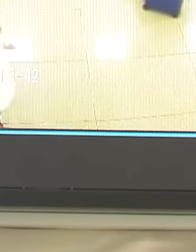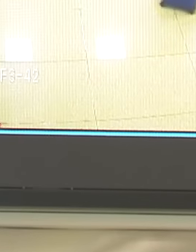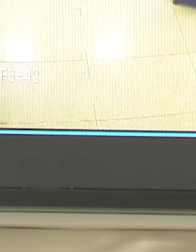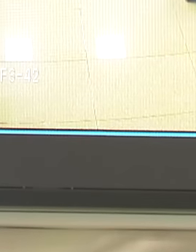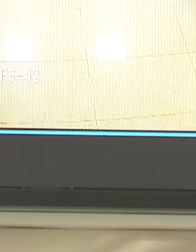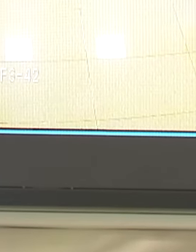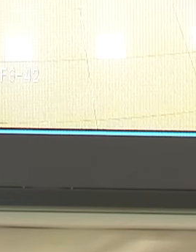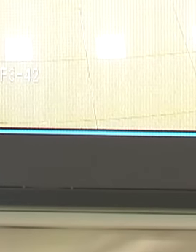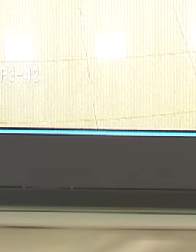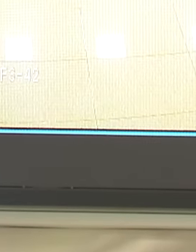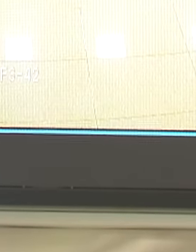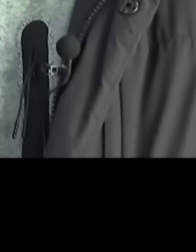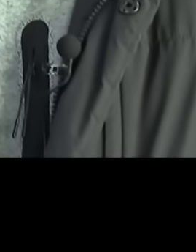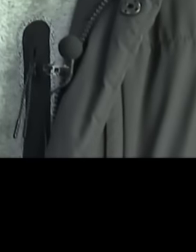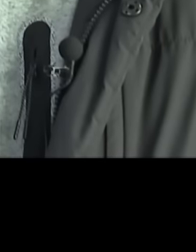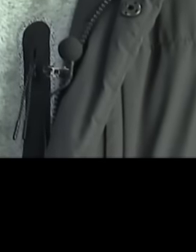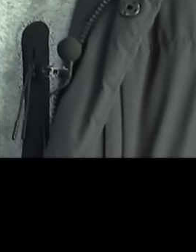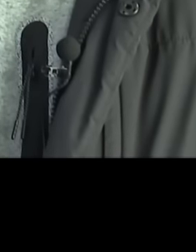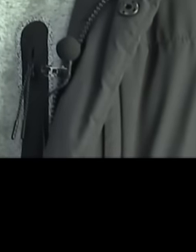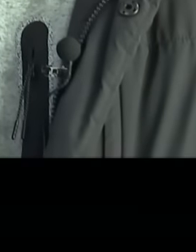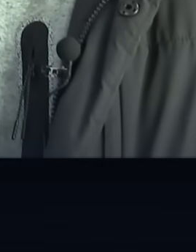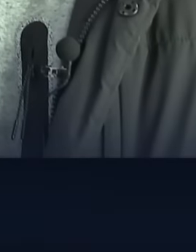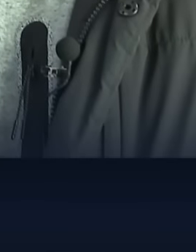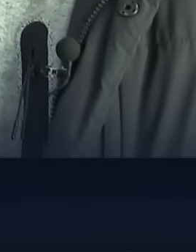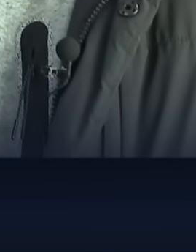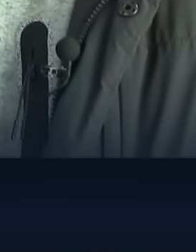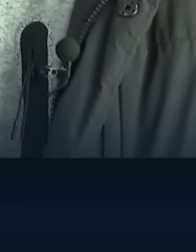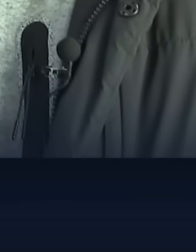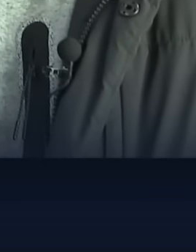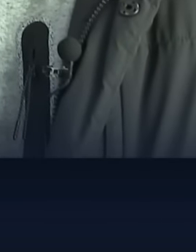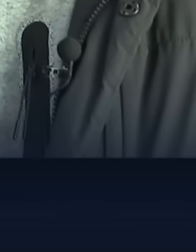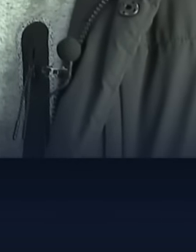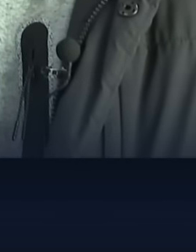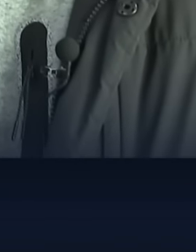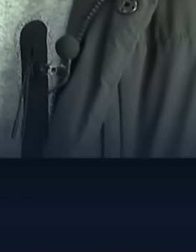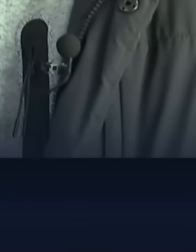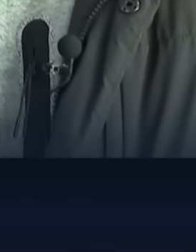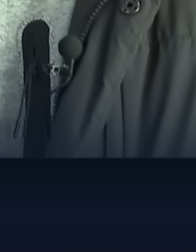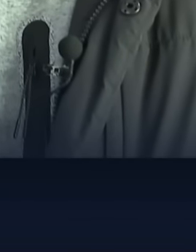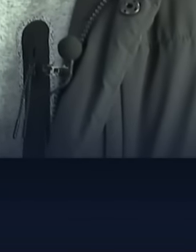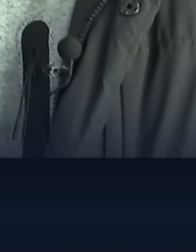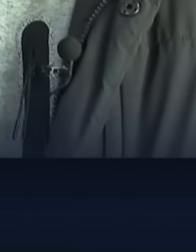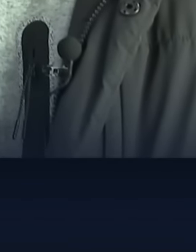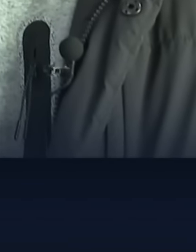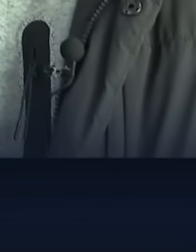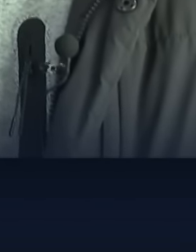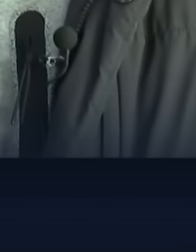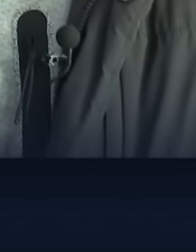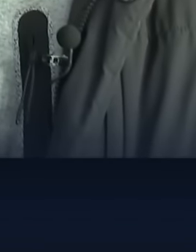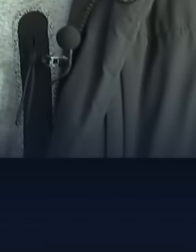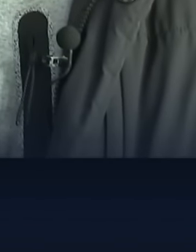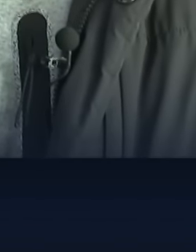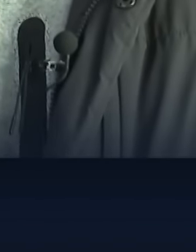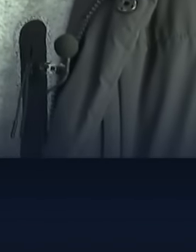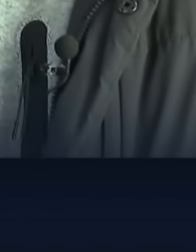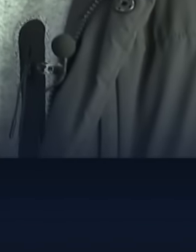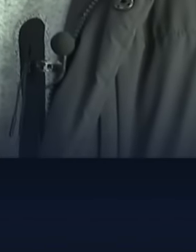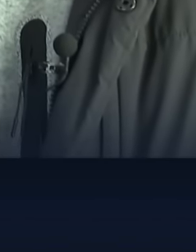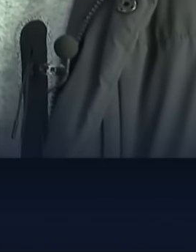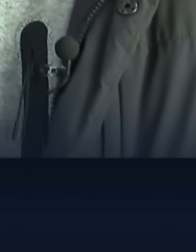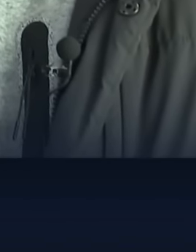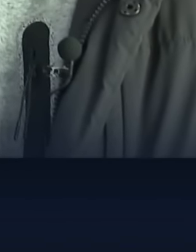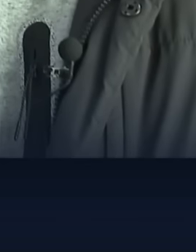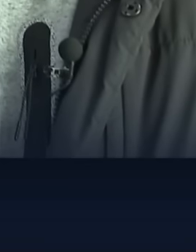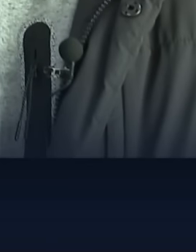낭패를 겪었습니다. 화요일까지 비행기가 결항되었다는 소식을 듣고 지금 급하게 그 하루 머물 숙소랑